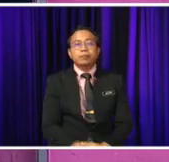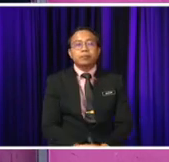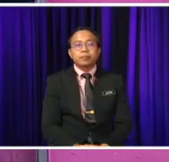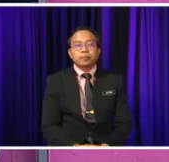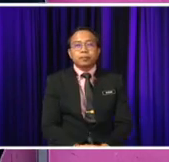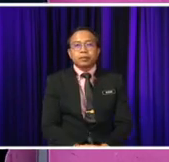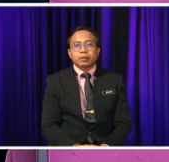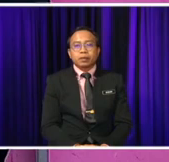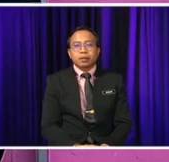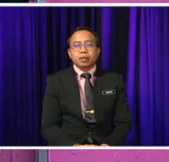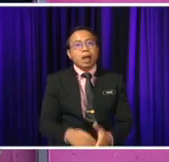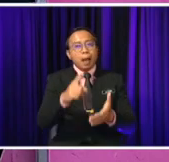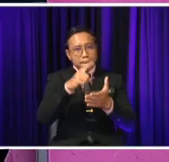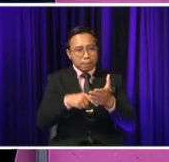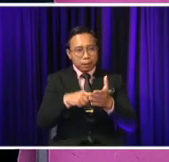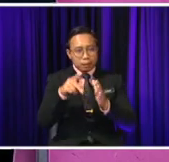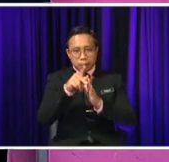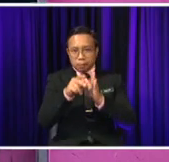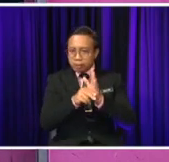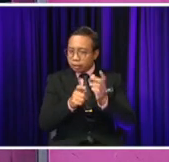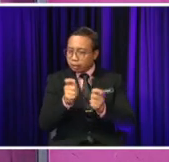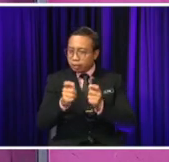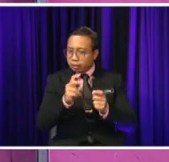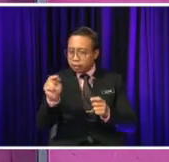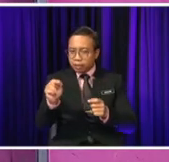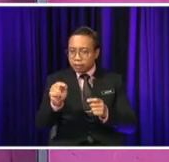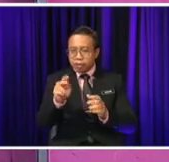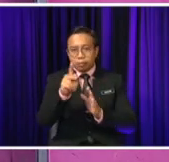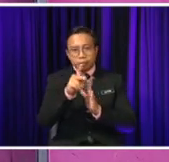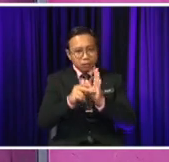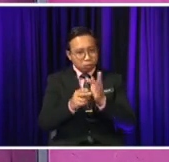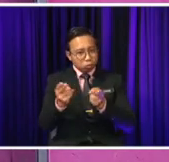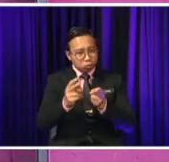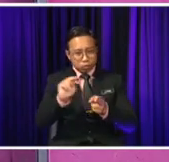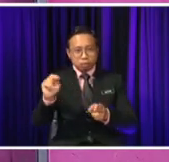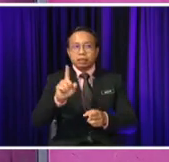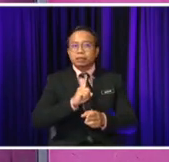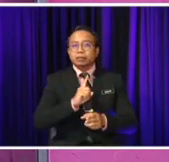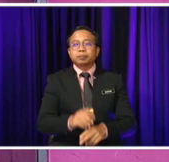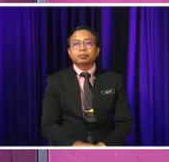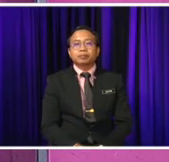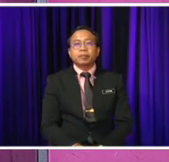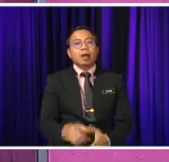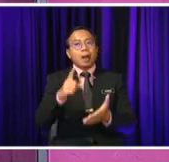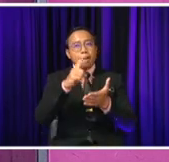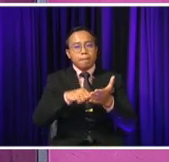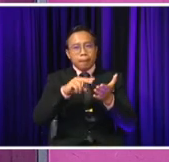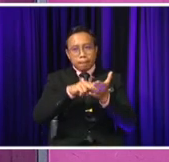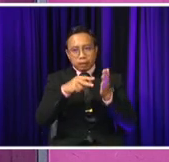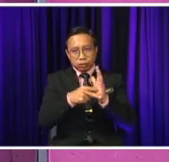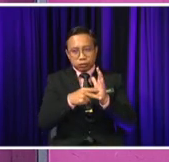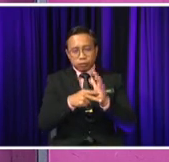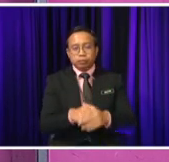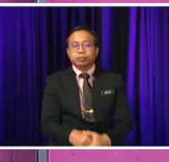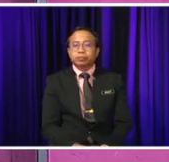jadi Apakah pun takbiran dan pengurusan Islam sebenarnya ah Apakah pun takbiran dan pengurusan Islam